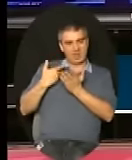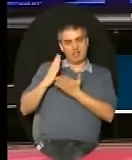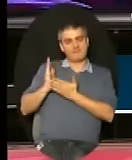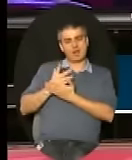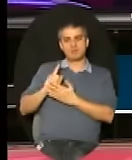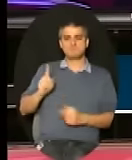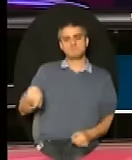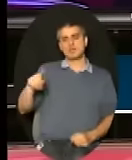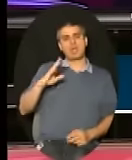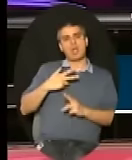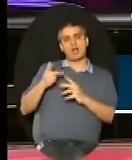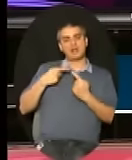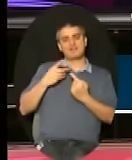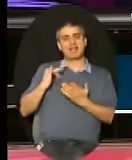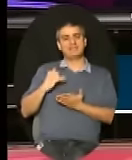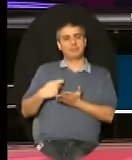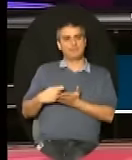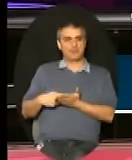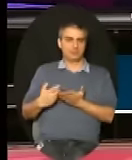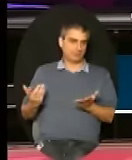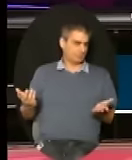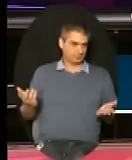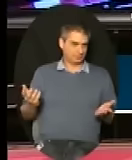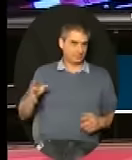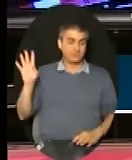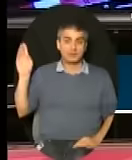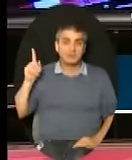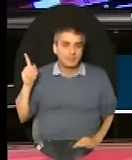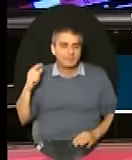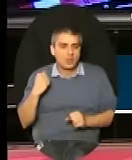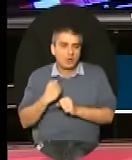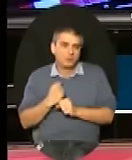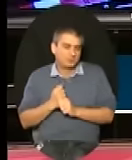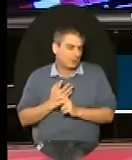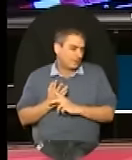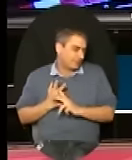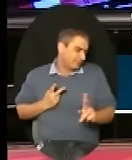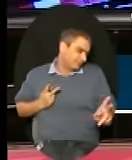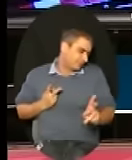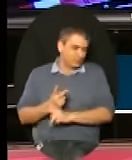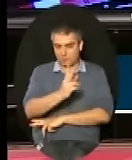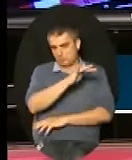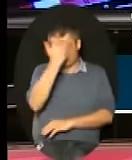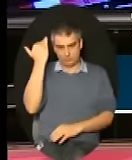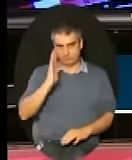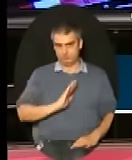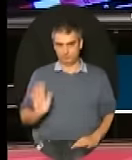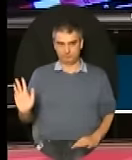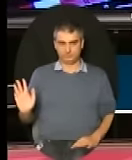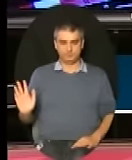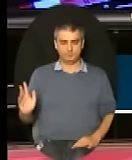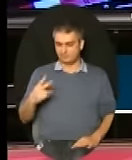כבר מי אתם, רק נתווכח על המחיר. נתניהו עושה כאן חוצה קווים אדומים